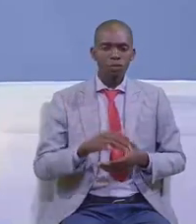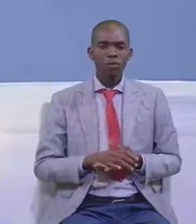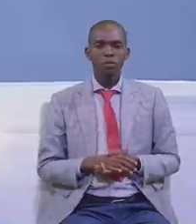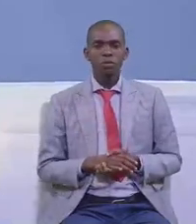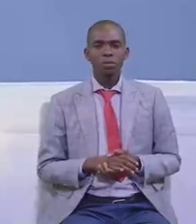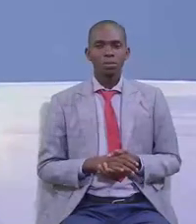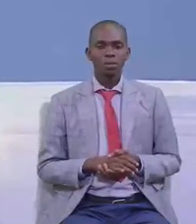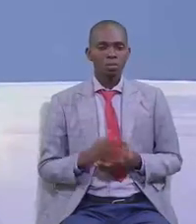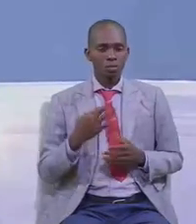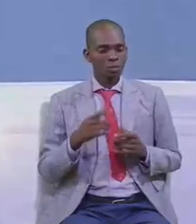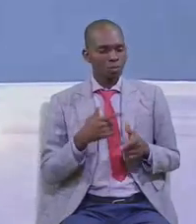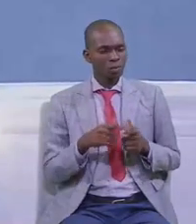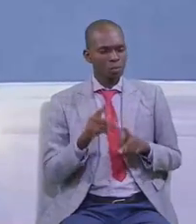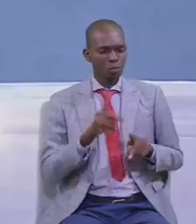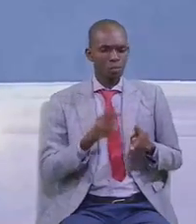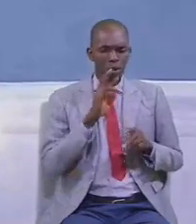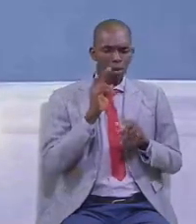Alors les gens vous observent.